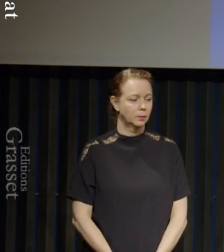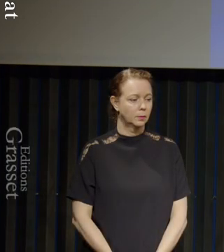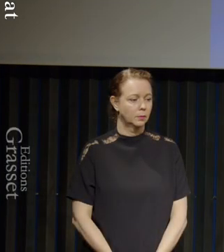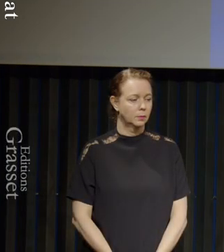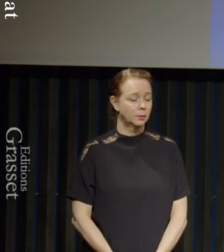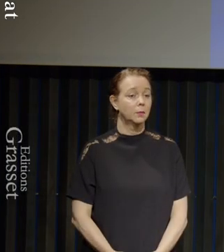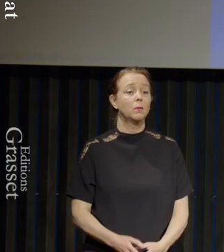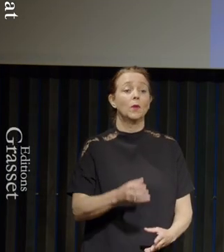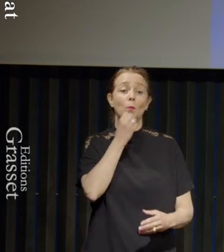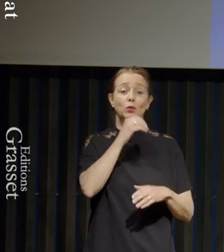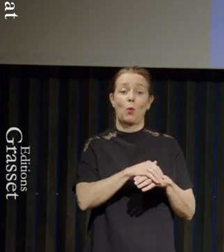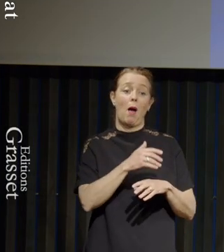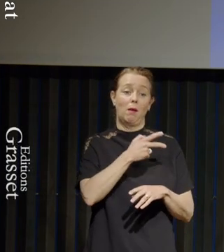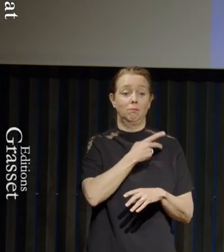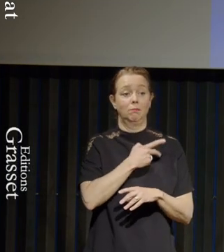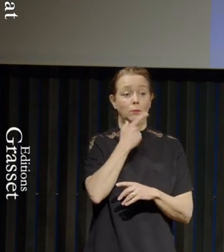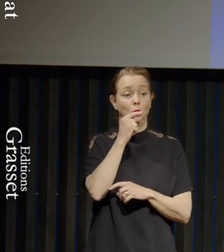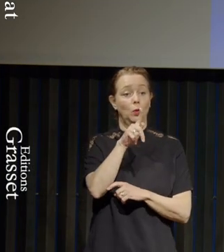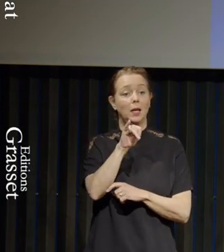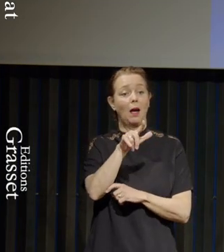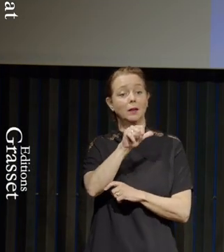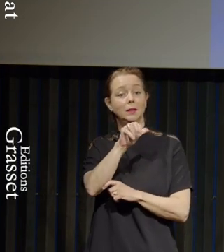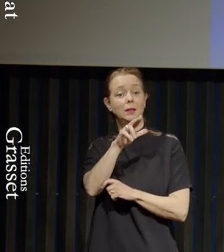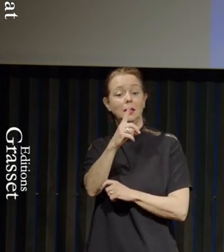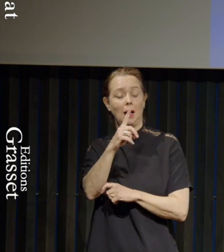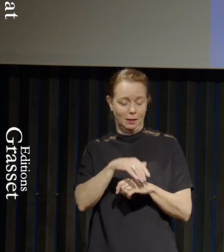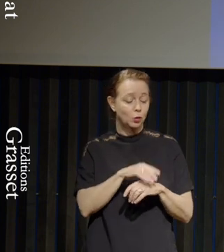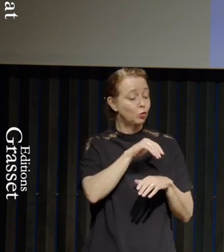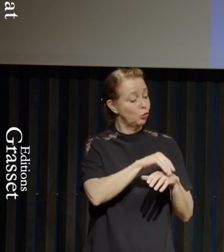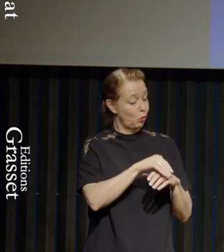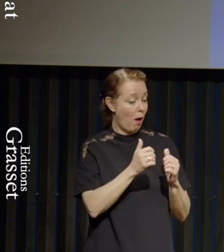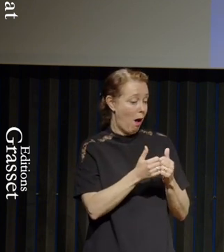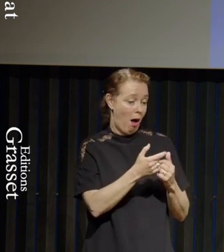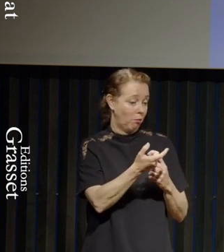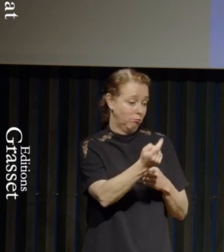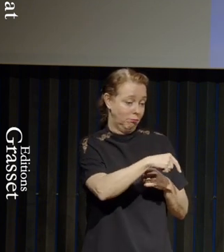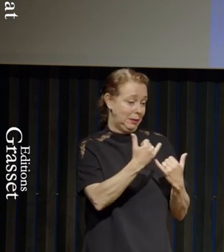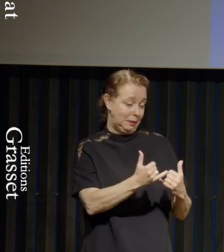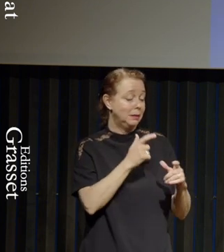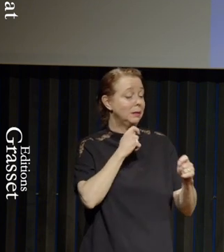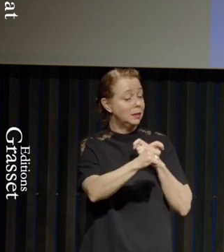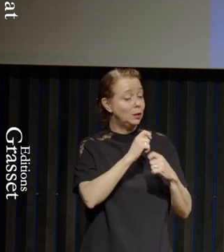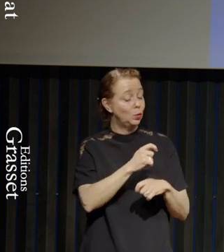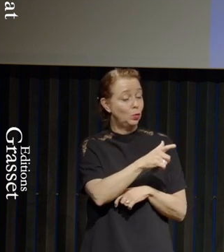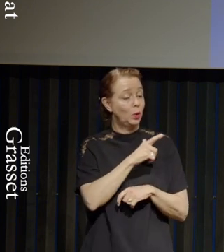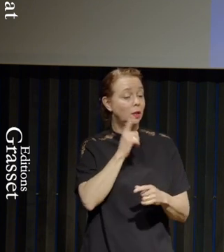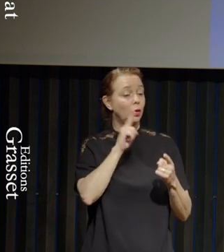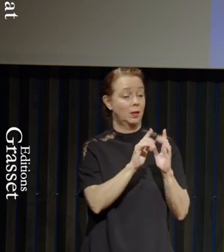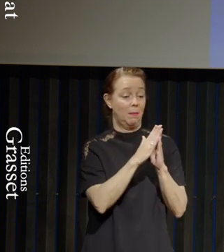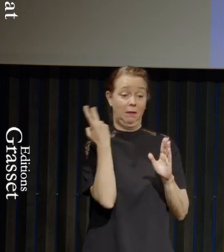Raphaël Gaillard, bonsoir. Bonsoir. Vous êtes avec nous et nous allons parler ce soir donc de votre